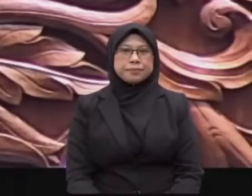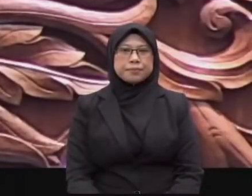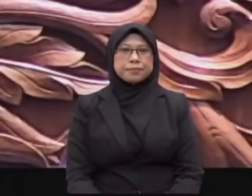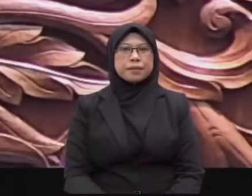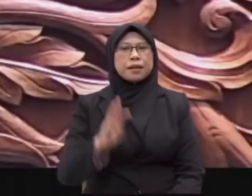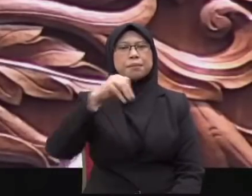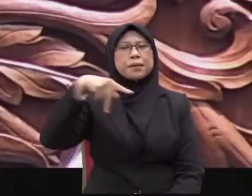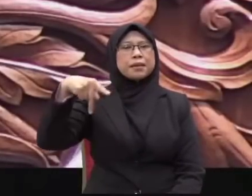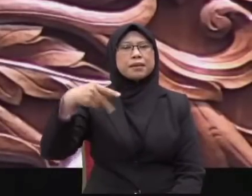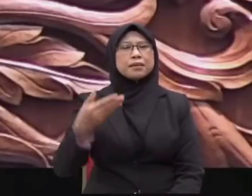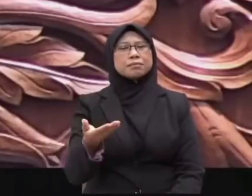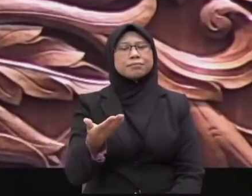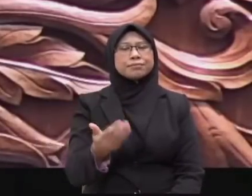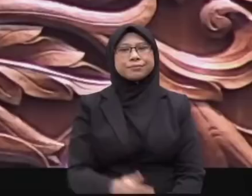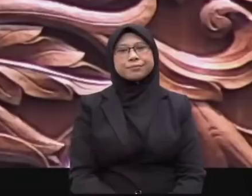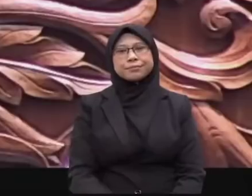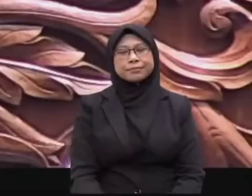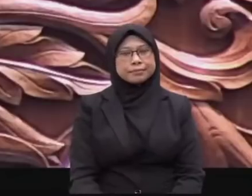Ali yang berhormat.